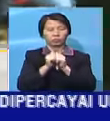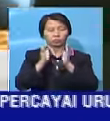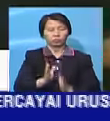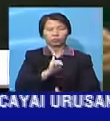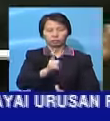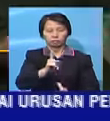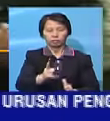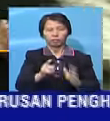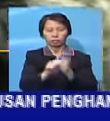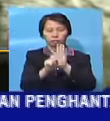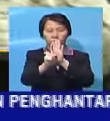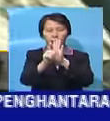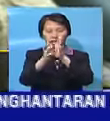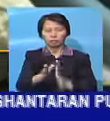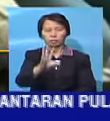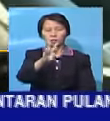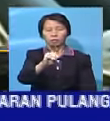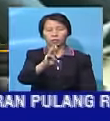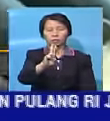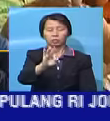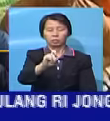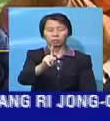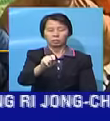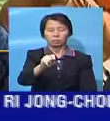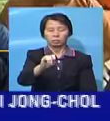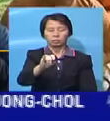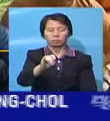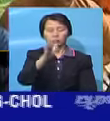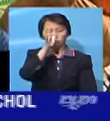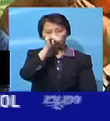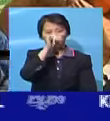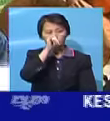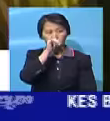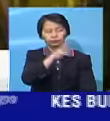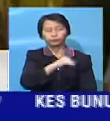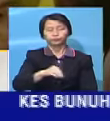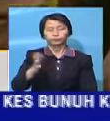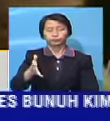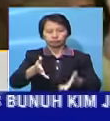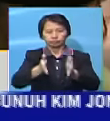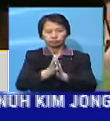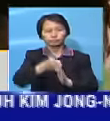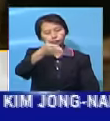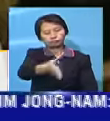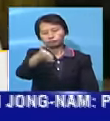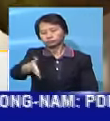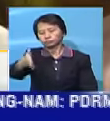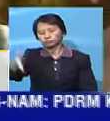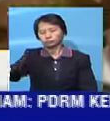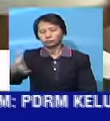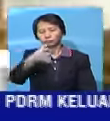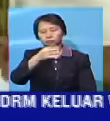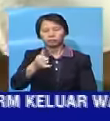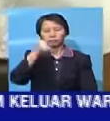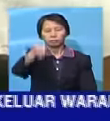yang hadir dengan diimamkan oleh Mufti Negeri Melaka Datuk Abdul Tawil Baginda turut mengambil kesempatan bersalam-salaman dan